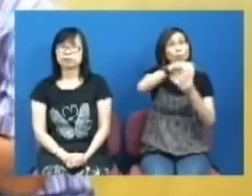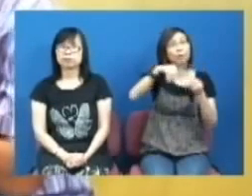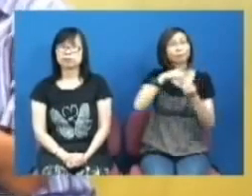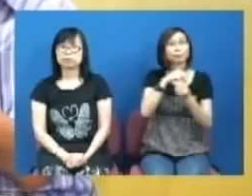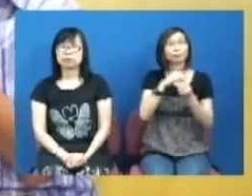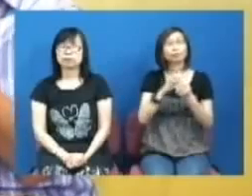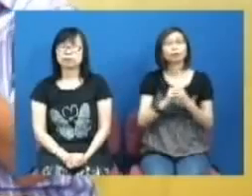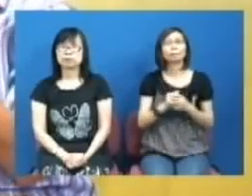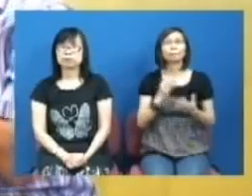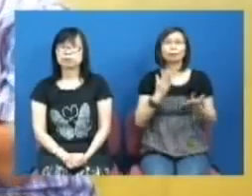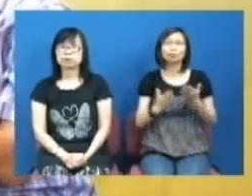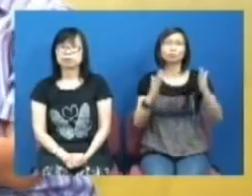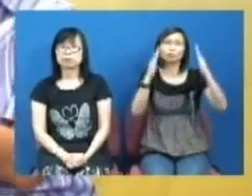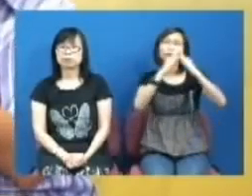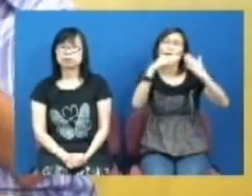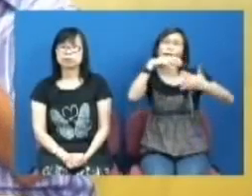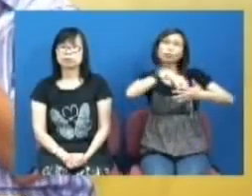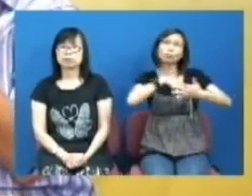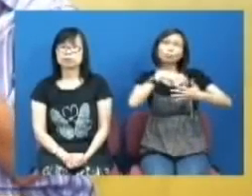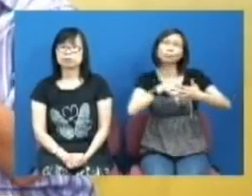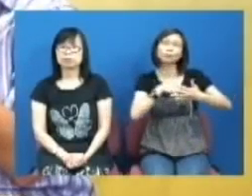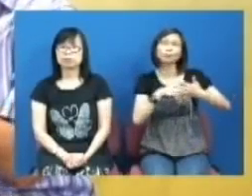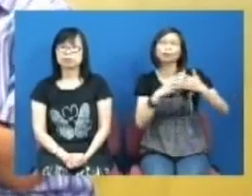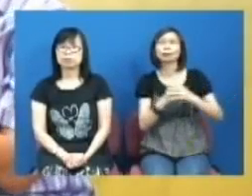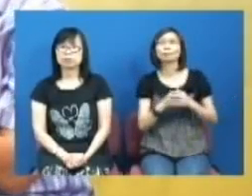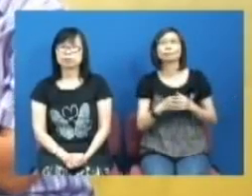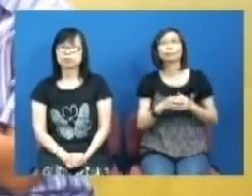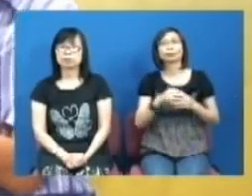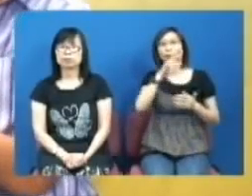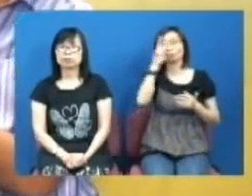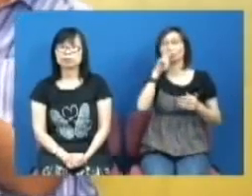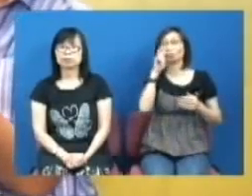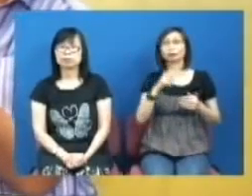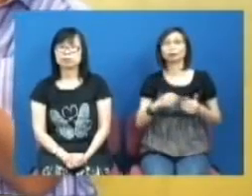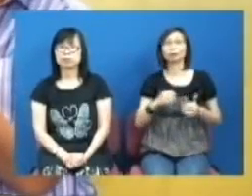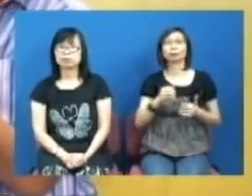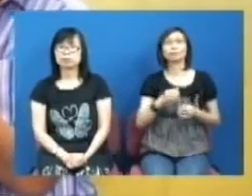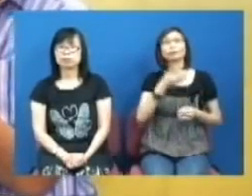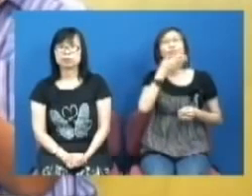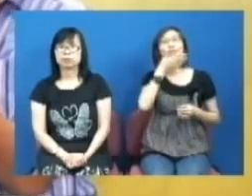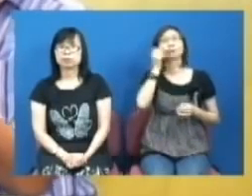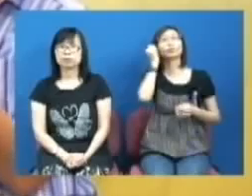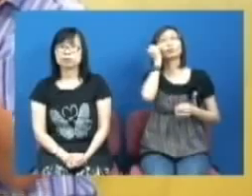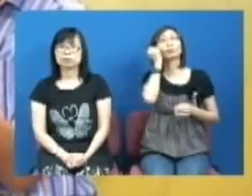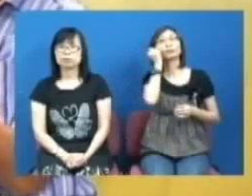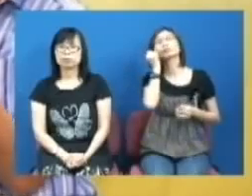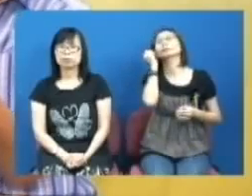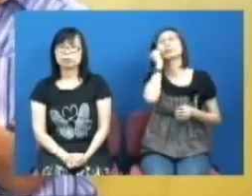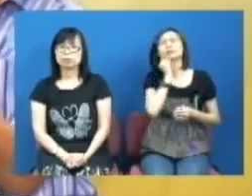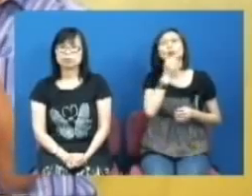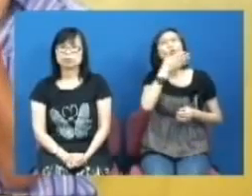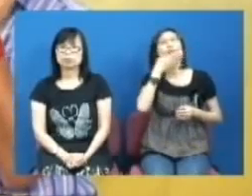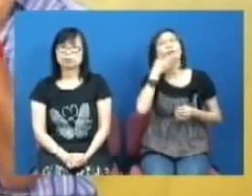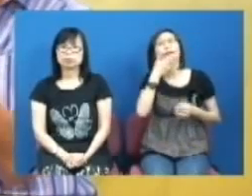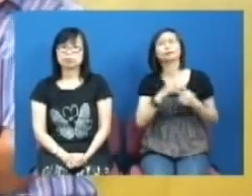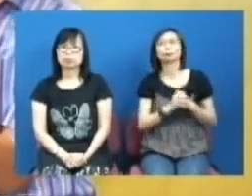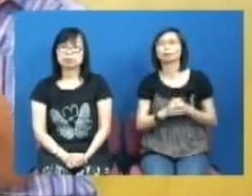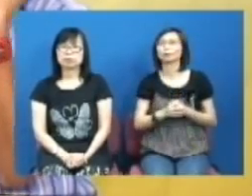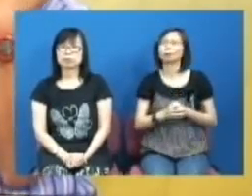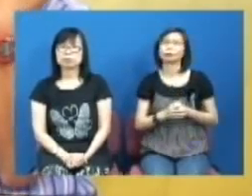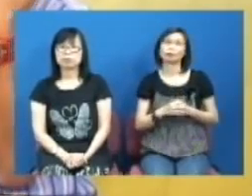户咁可能都係揾啲成年人啦，即係如果你話支持你嘅人，可能永遠並唔能夠喺一個